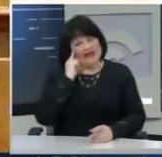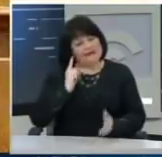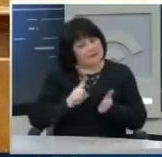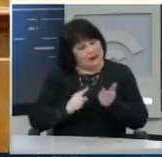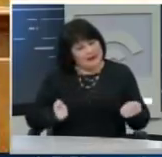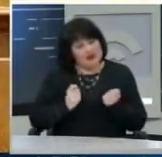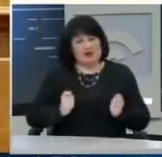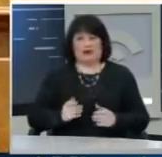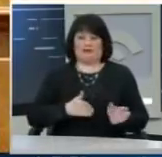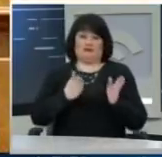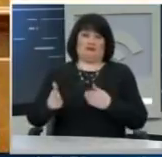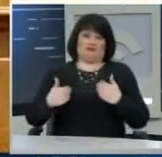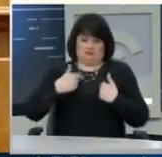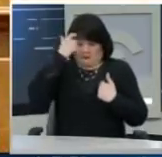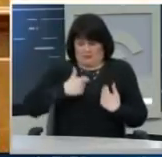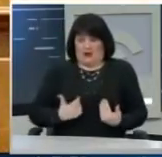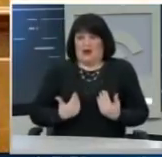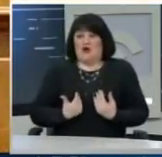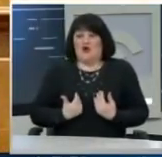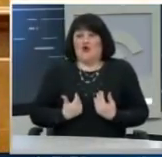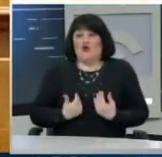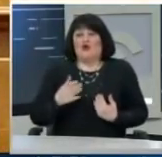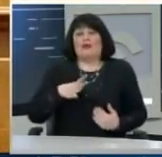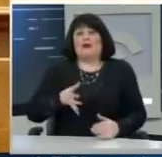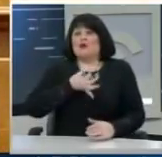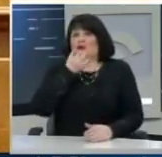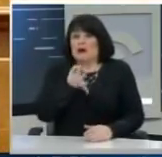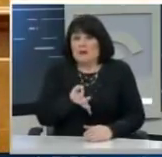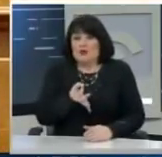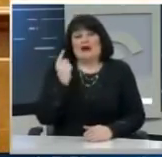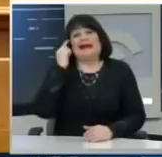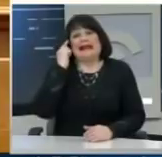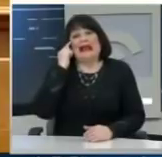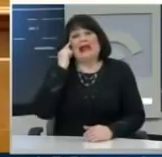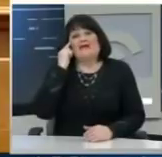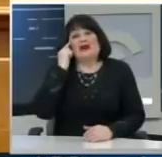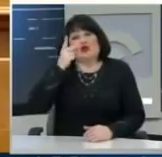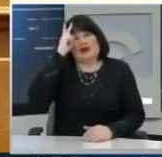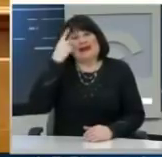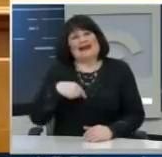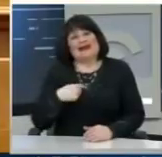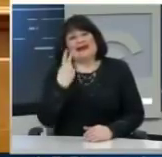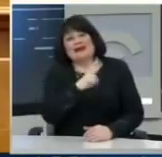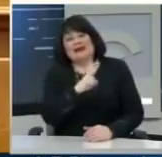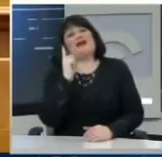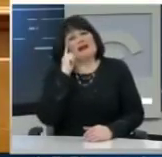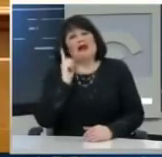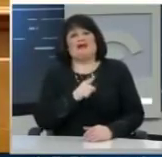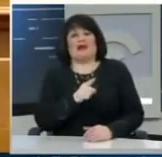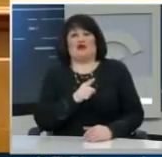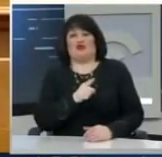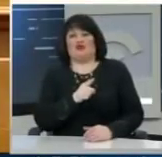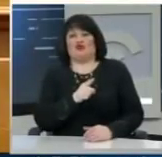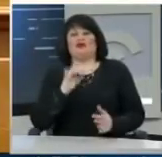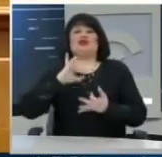Από την πλευρά μου θα ήθελα να πω ότι κατανοώ τη στάση της Γερμανίας στην υπόθεση αυτή. Μια στάση που έχει